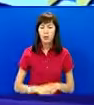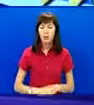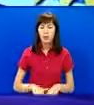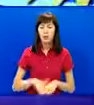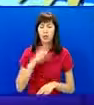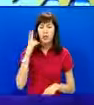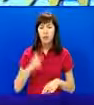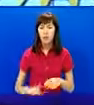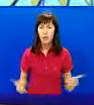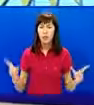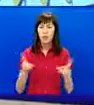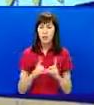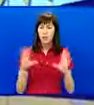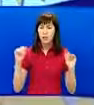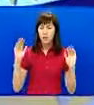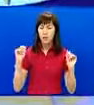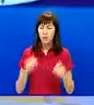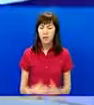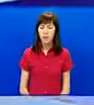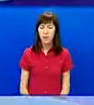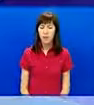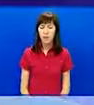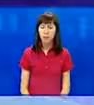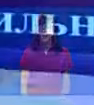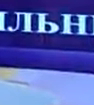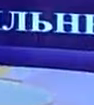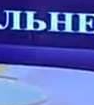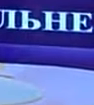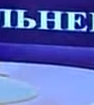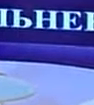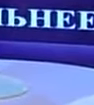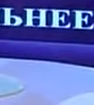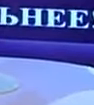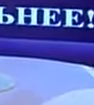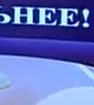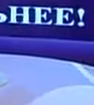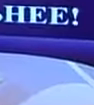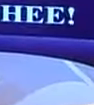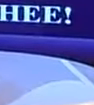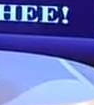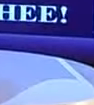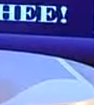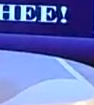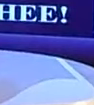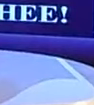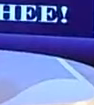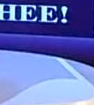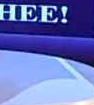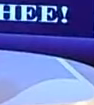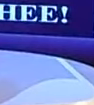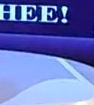И на этом наш выпуск завершен. Смотрите наши новости на сайте shimkenttv.kz. Спасибо за внимание и помните, вместе мы сильнее.